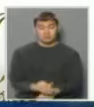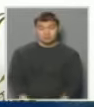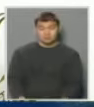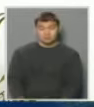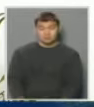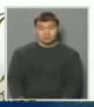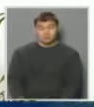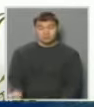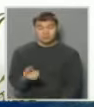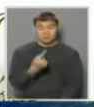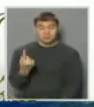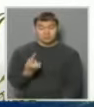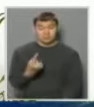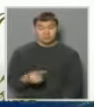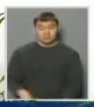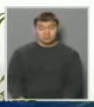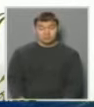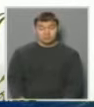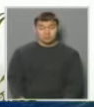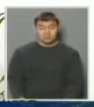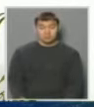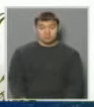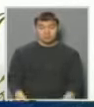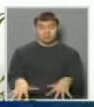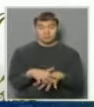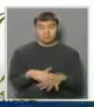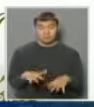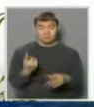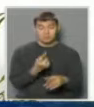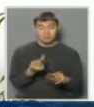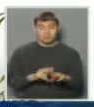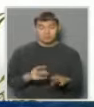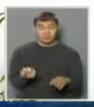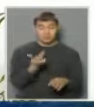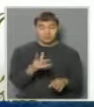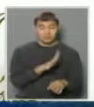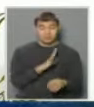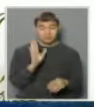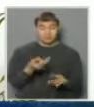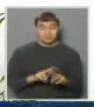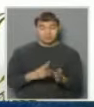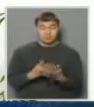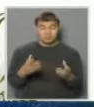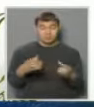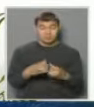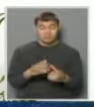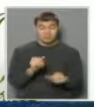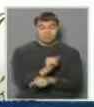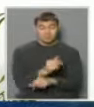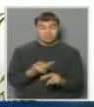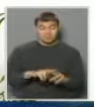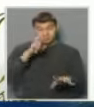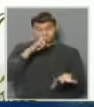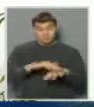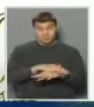ол бір-біріне беру жағдайы тоқтатылады, сондықтан пандемия тоқтайды, сондықтан осы пандемияны тоқтату мақсатында ең бірінші